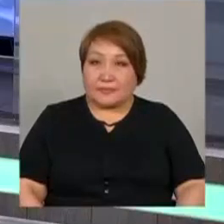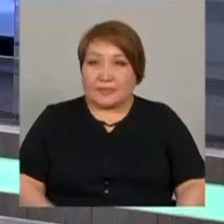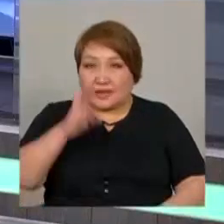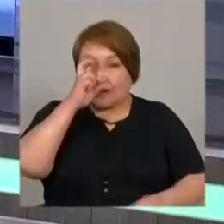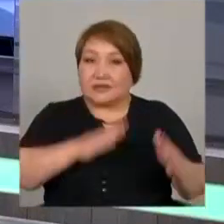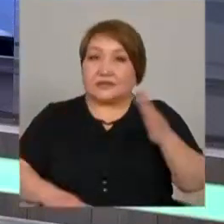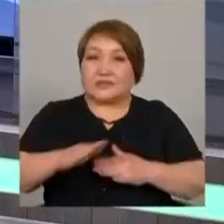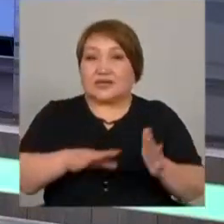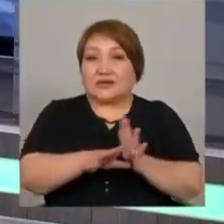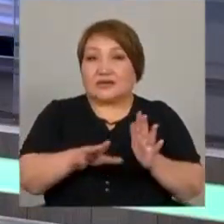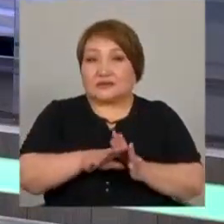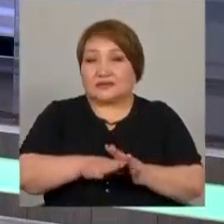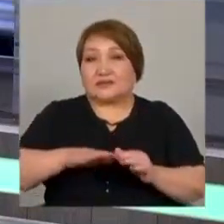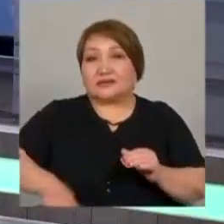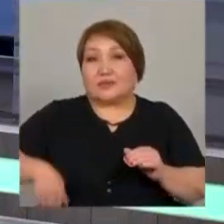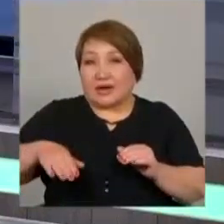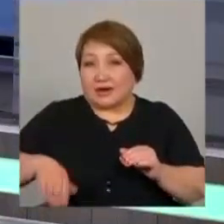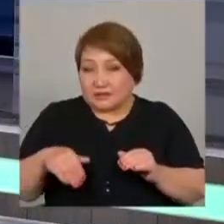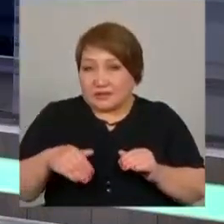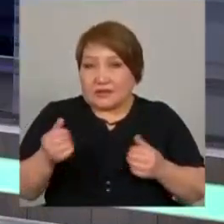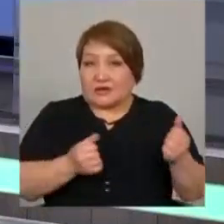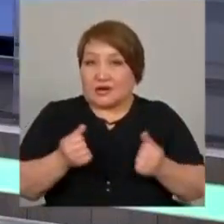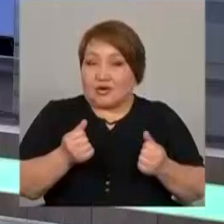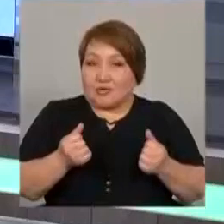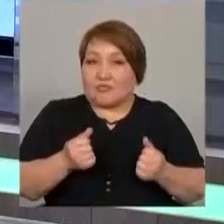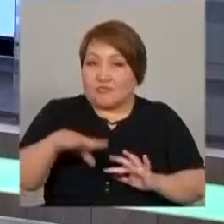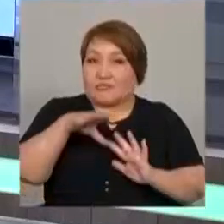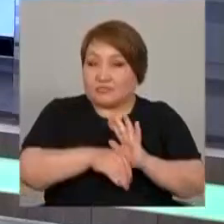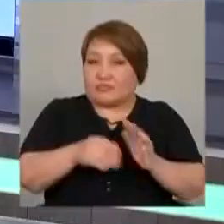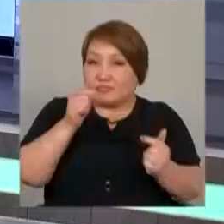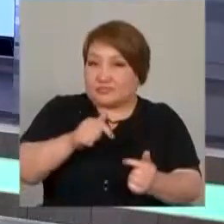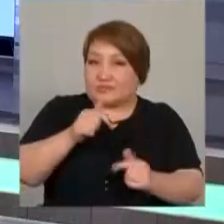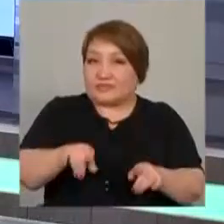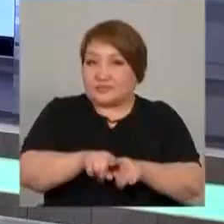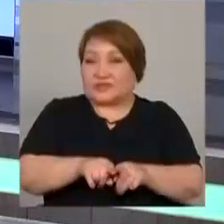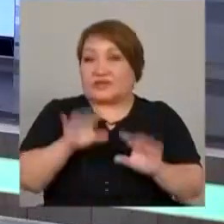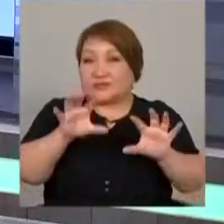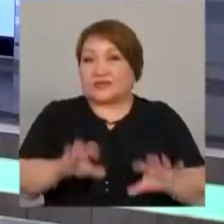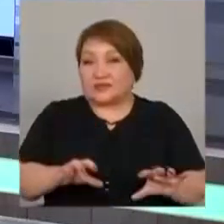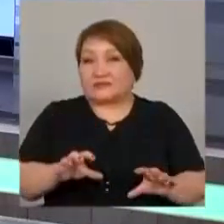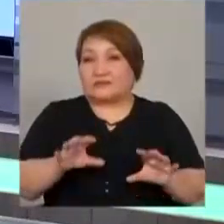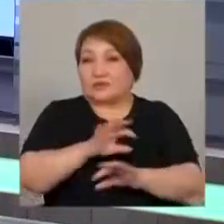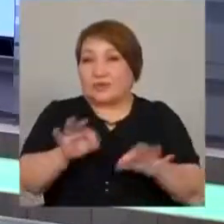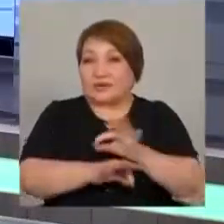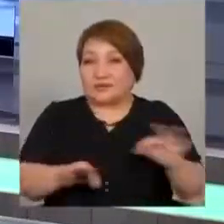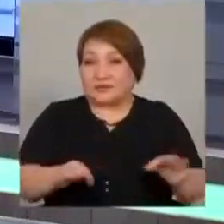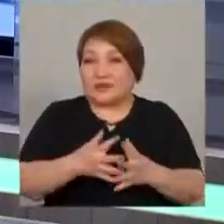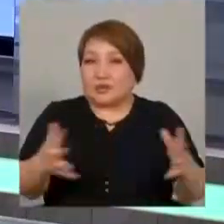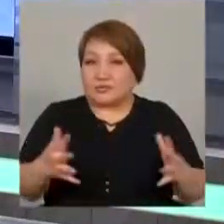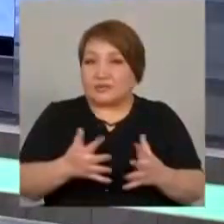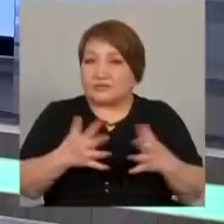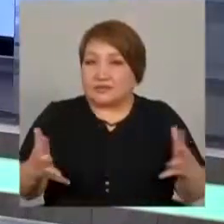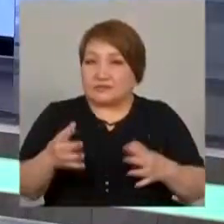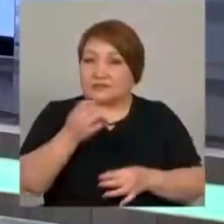Елімізде электр самокаттарының көлік құралына жатқызылуы туралы заң жобасы қоғам арасында кең талқыланып жатыр. Қос дөңгелекті